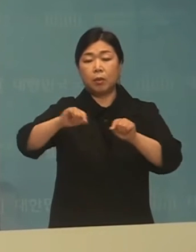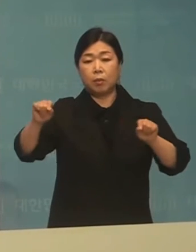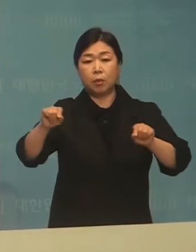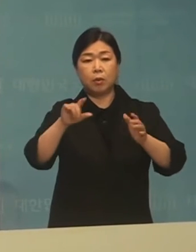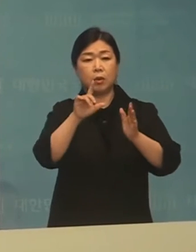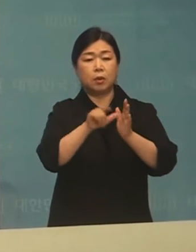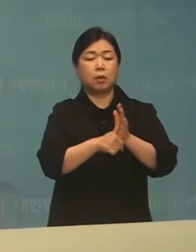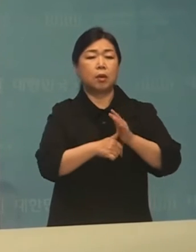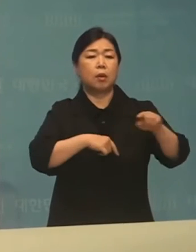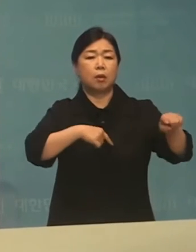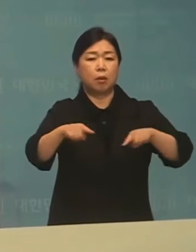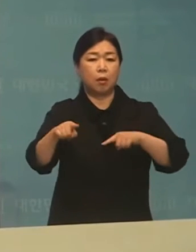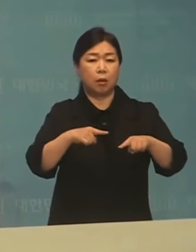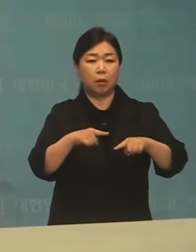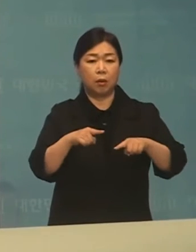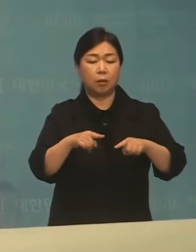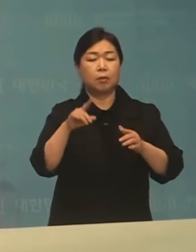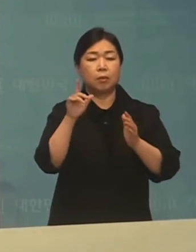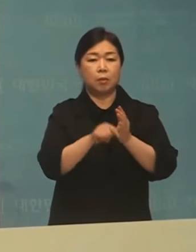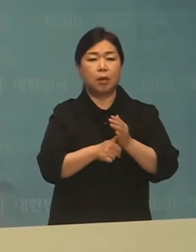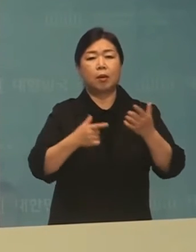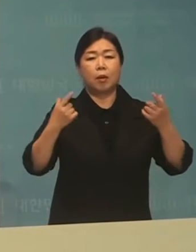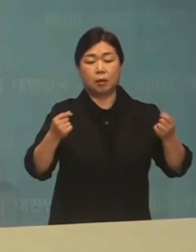일제시대에 못지않게 탄압을 받았습니다.